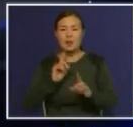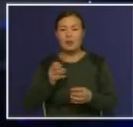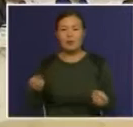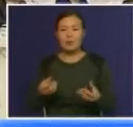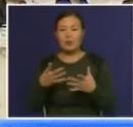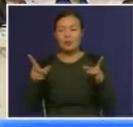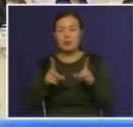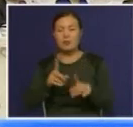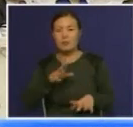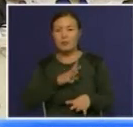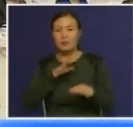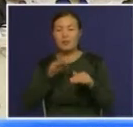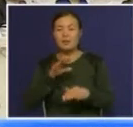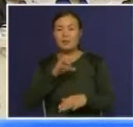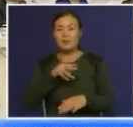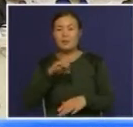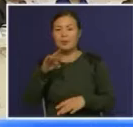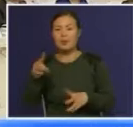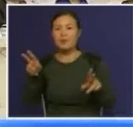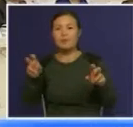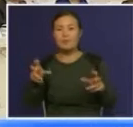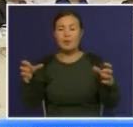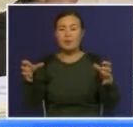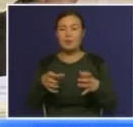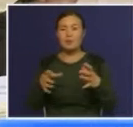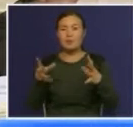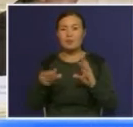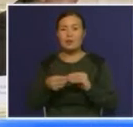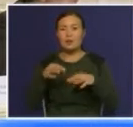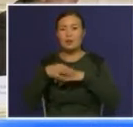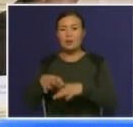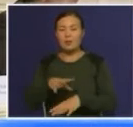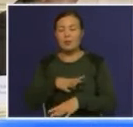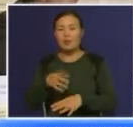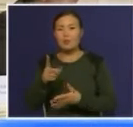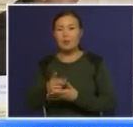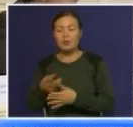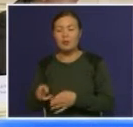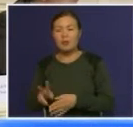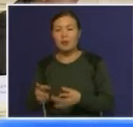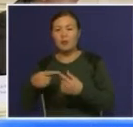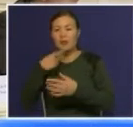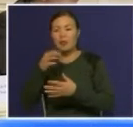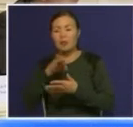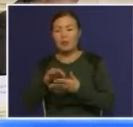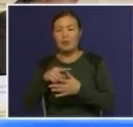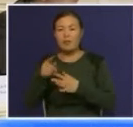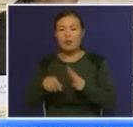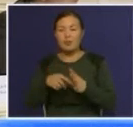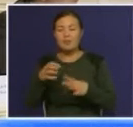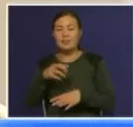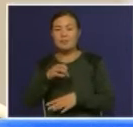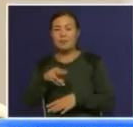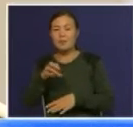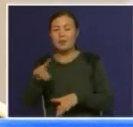пленарное заседание, выступления спикеров на различные темы, обмен опытом с приведением фактических данных, ответы на вопросы. Доклады спикеров